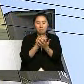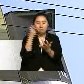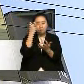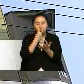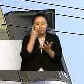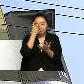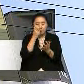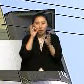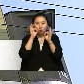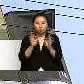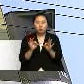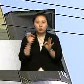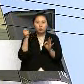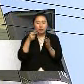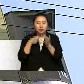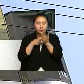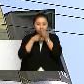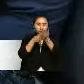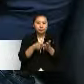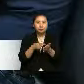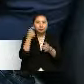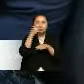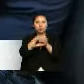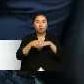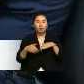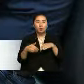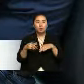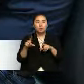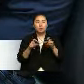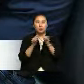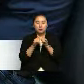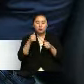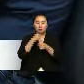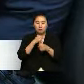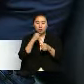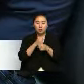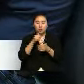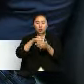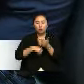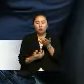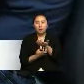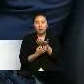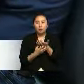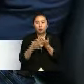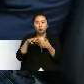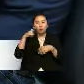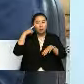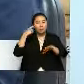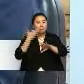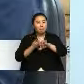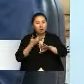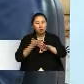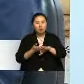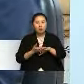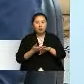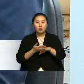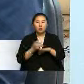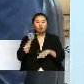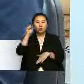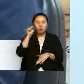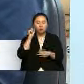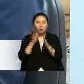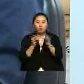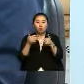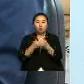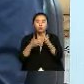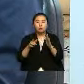면밀히 검토한 후 항소할 방침입니다. 포천 시민들로 구성된 석탄 발전소 반대 공동투쟁 본부도